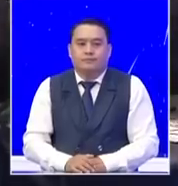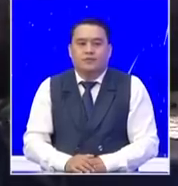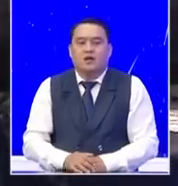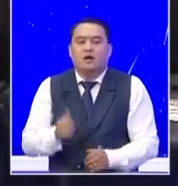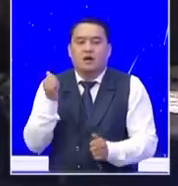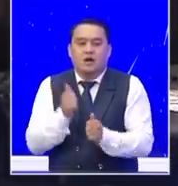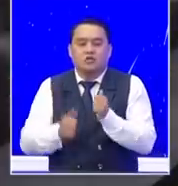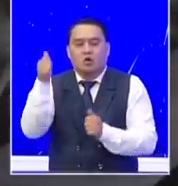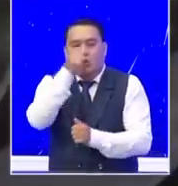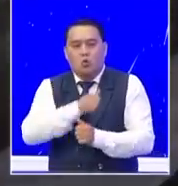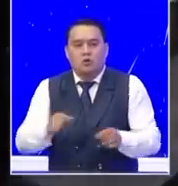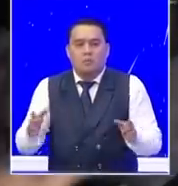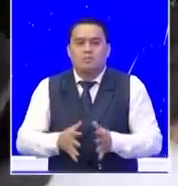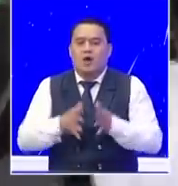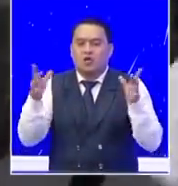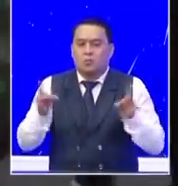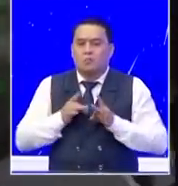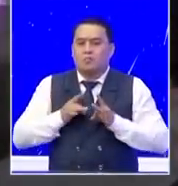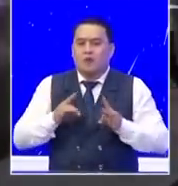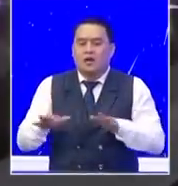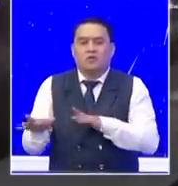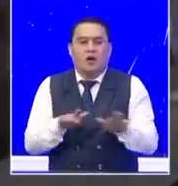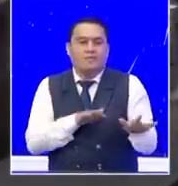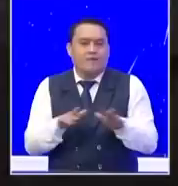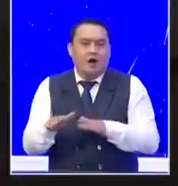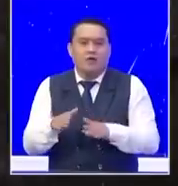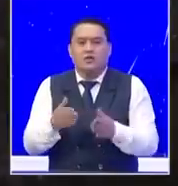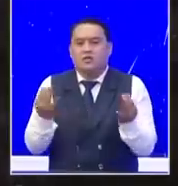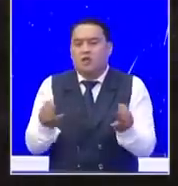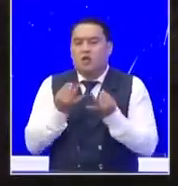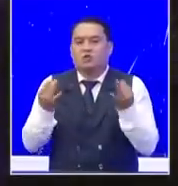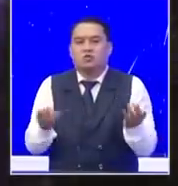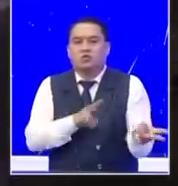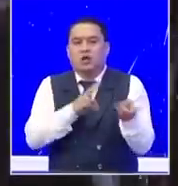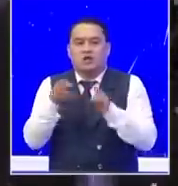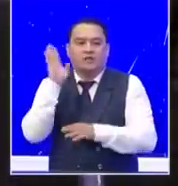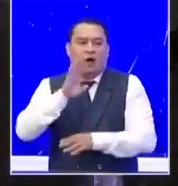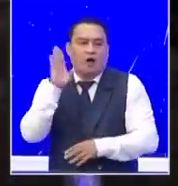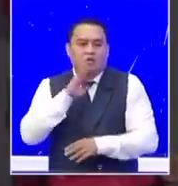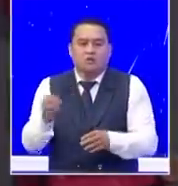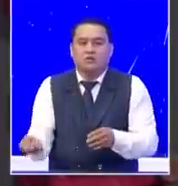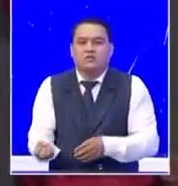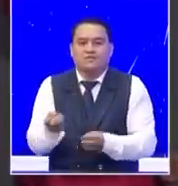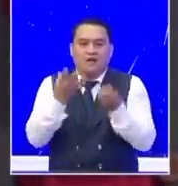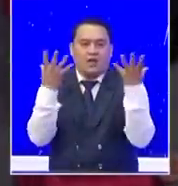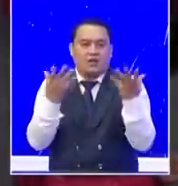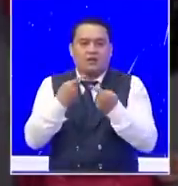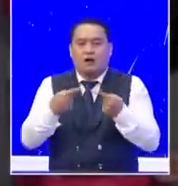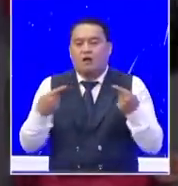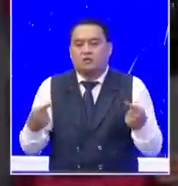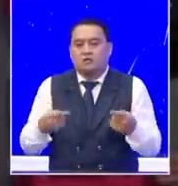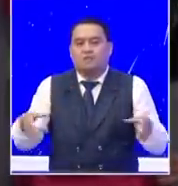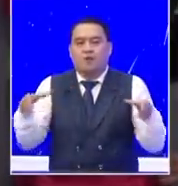Ежегодно запуск фонтанов сопровождался масштабным торжеством. Полюбоваться на завораживающий танец водяных струй, подсвеченных разноцветием